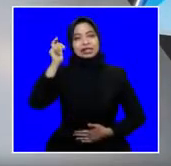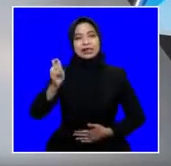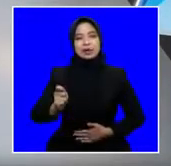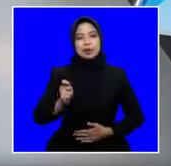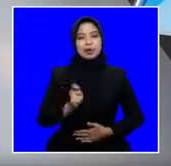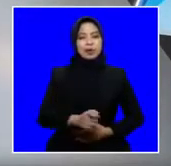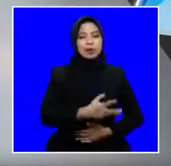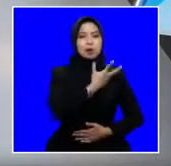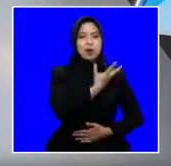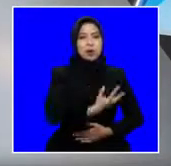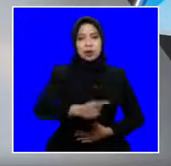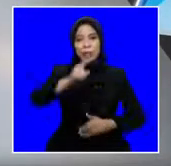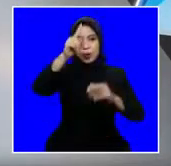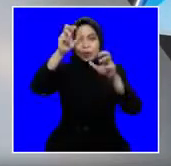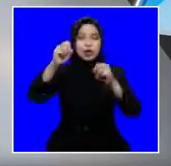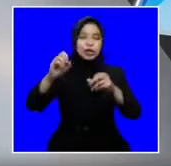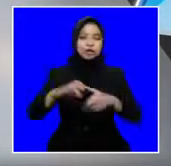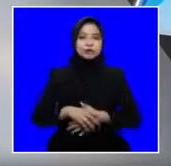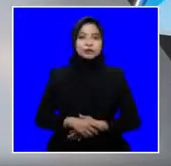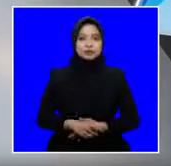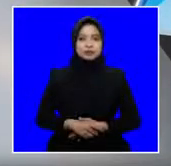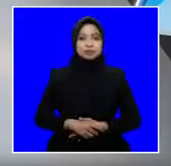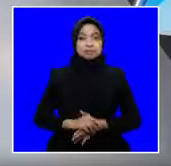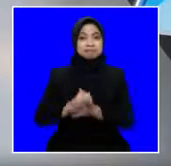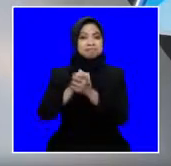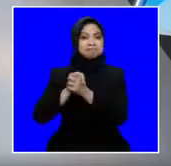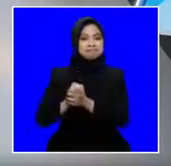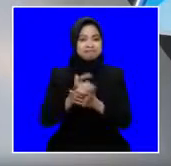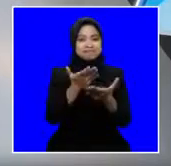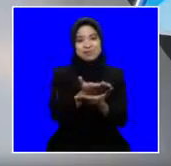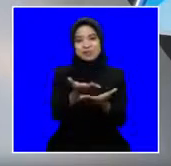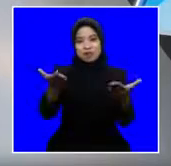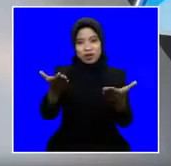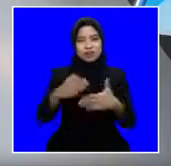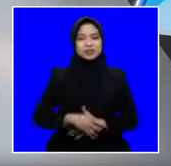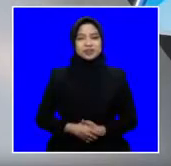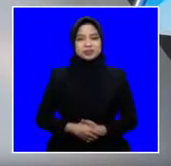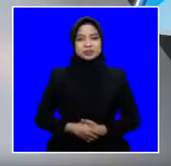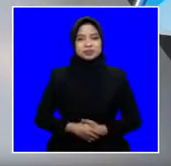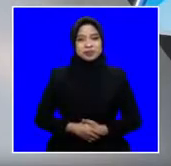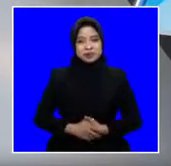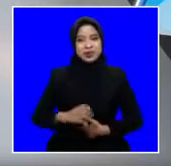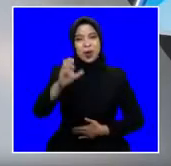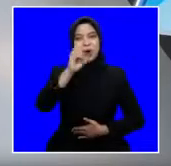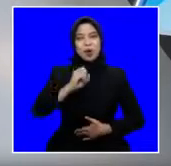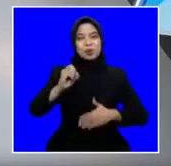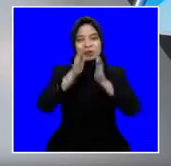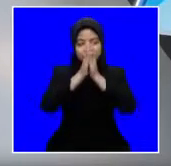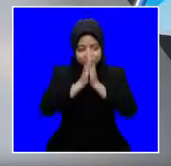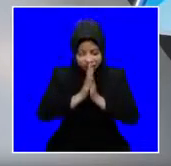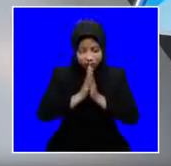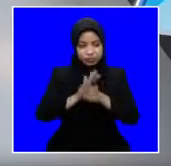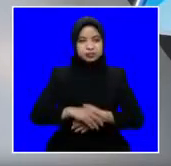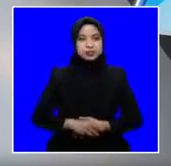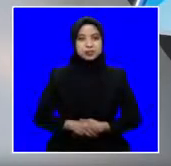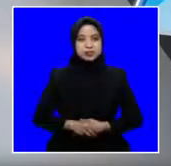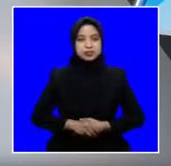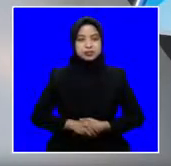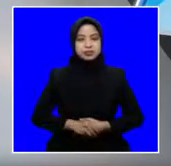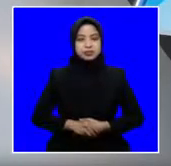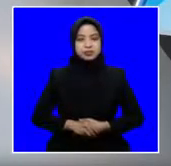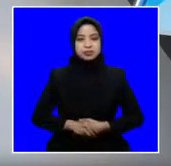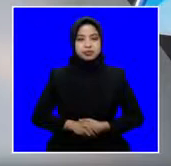warahmatullahi wabarakatuh. Waalaikumsalam warahmatullahi wabarakatuh. Salam sejahtera bagi kita semua. Om Swastiastu, Namo Buddhaya,